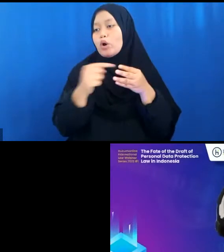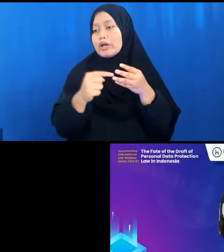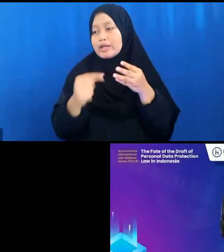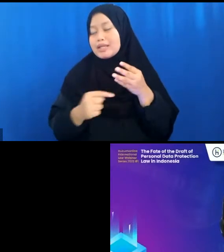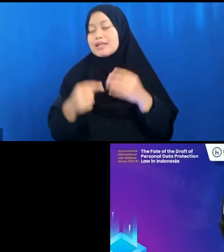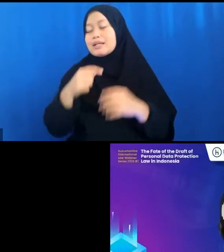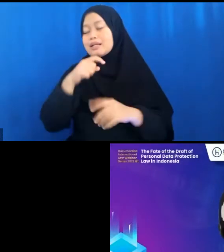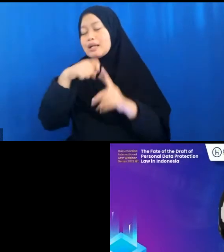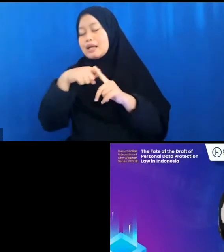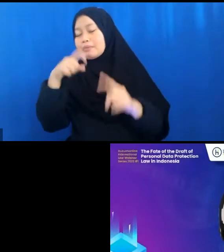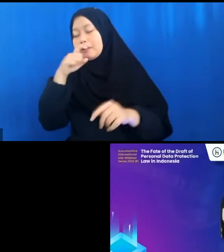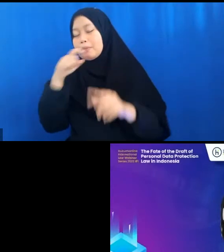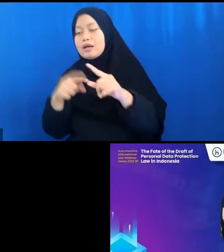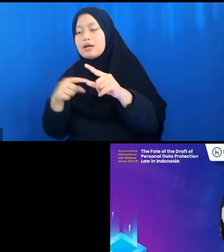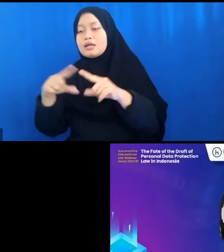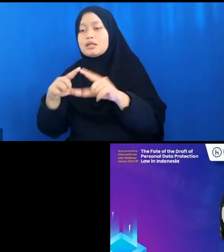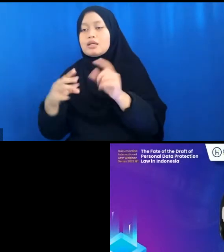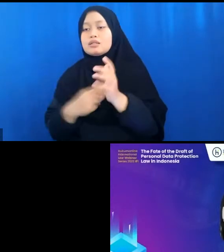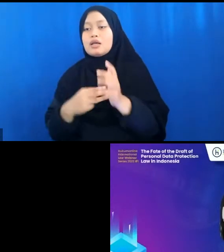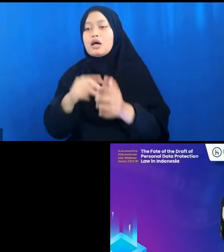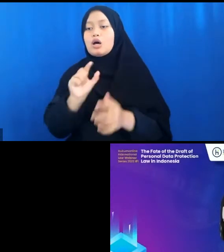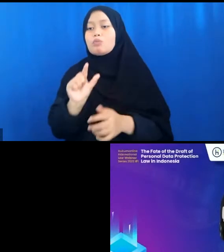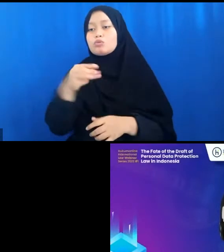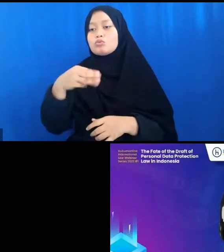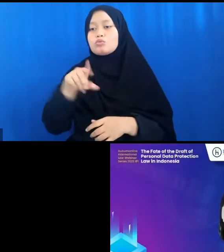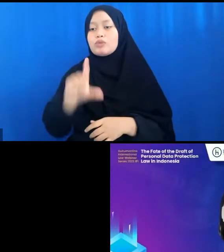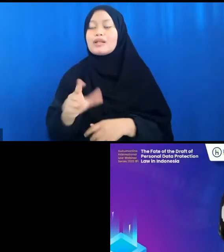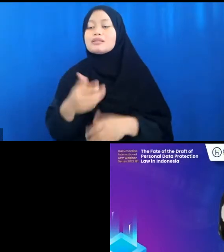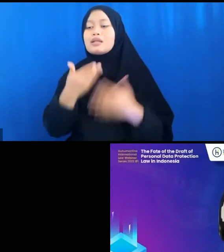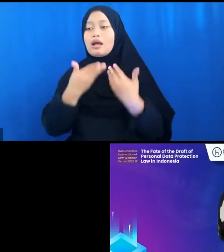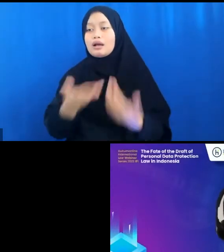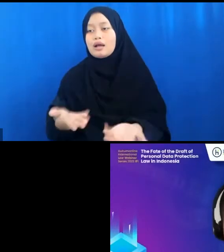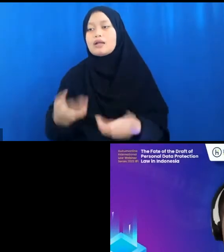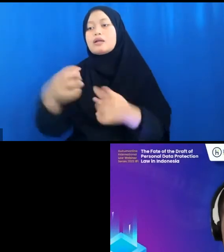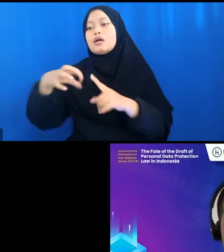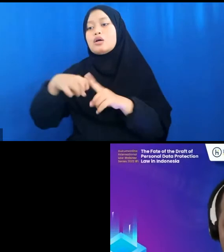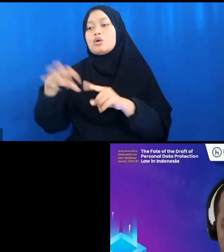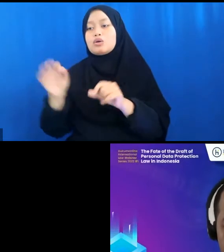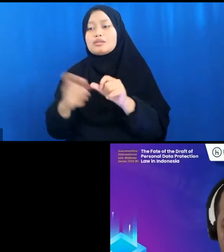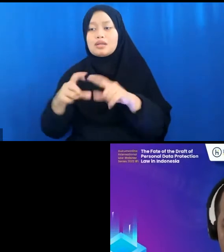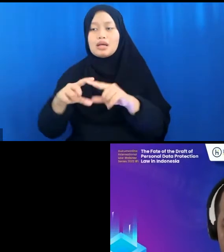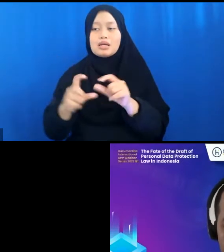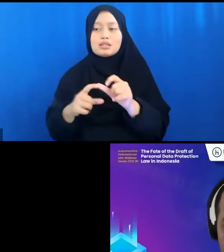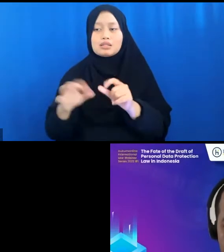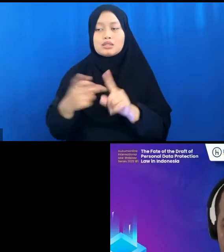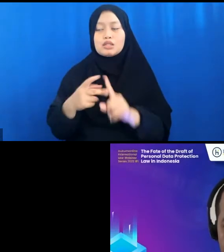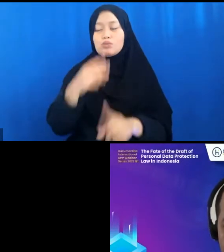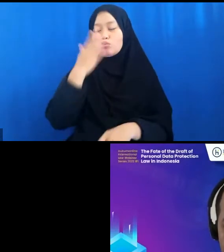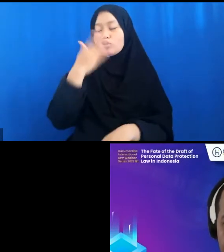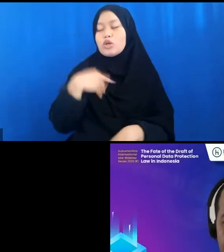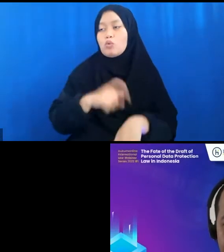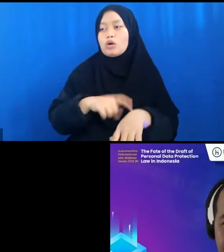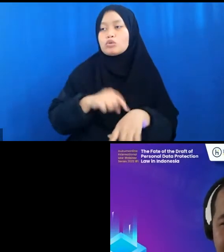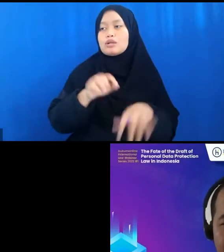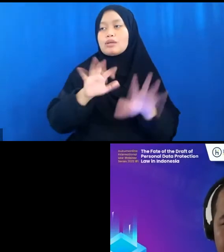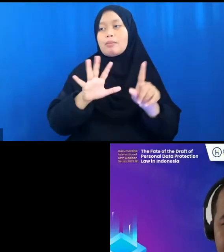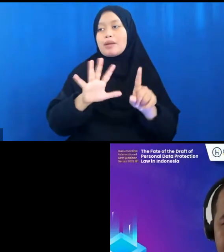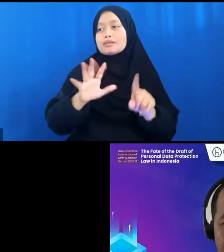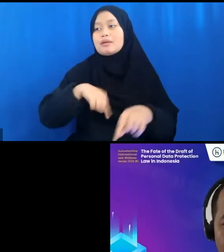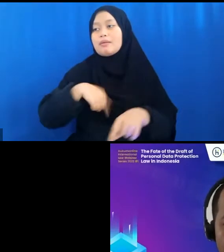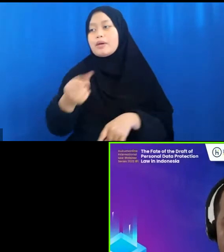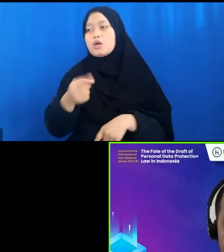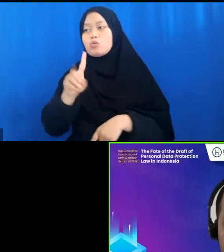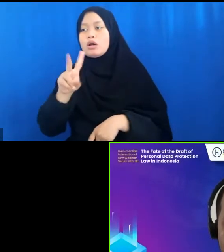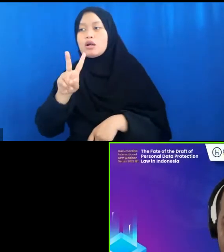pasca muelya Om Silahkan mas Kosasih anda punya kurang lebih 22menit sampai 20 menit